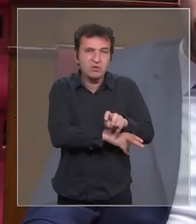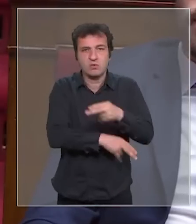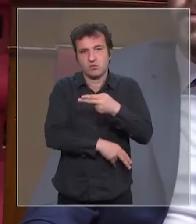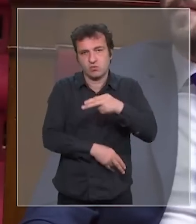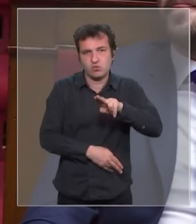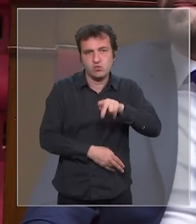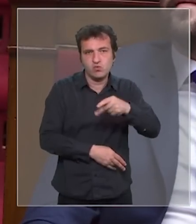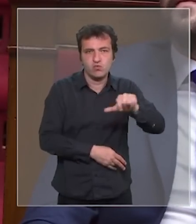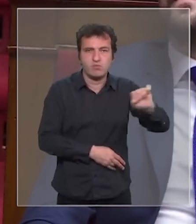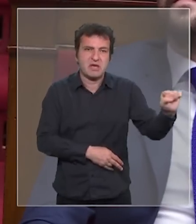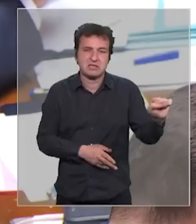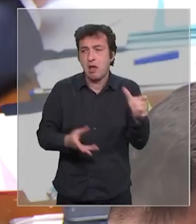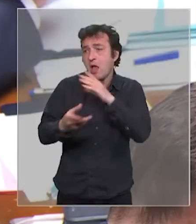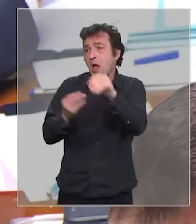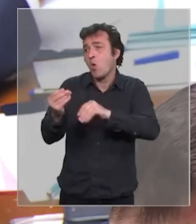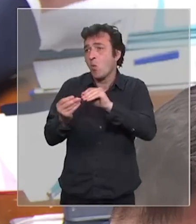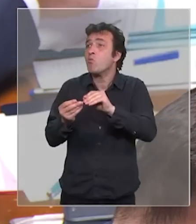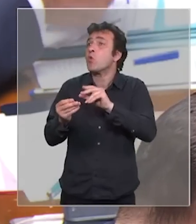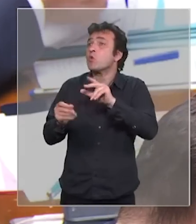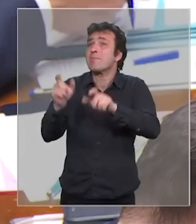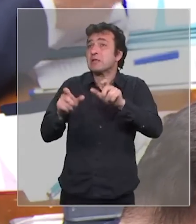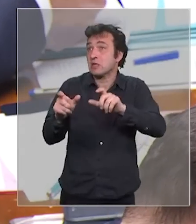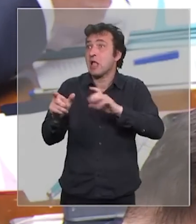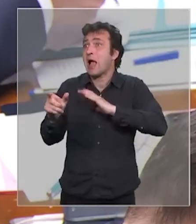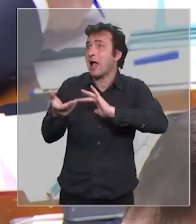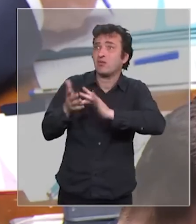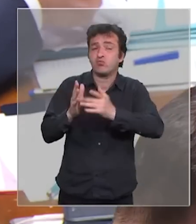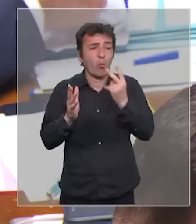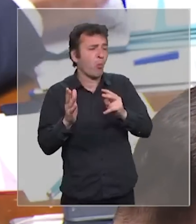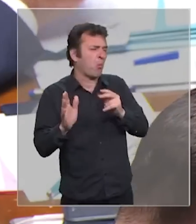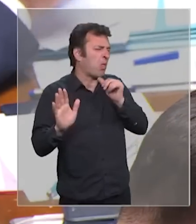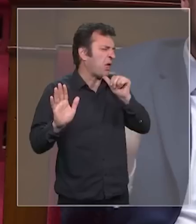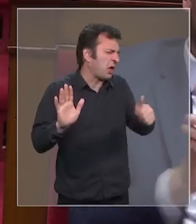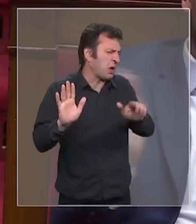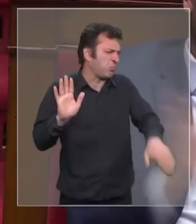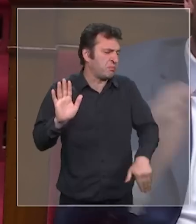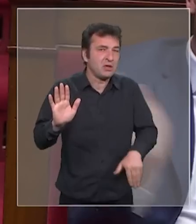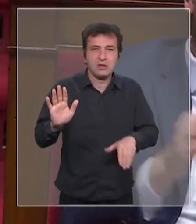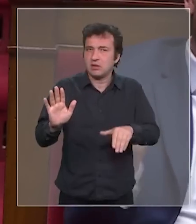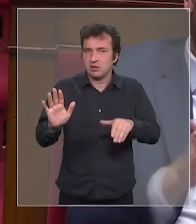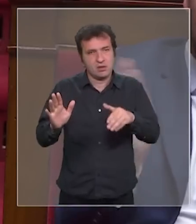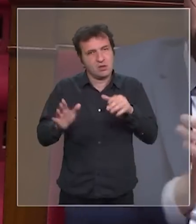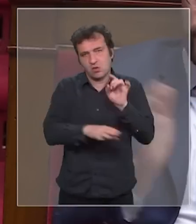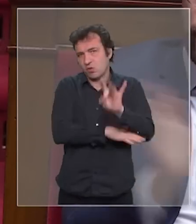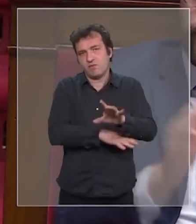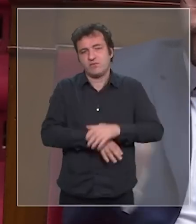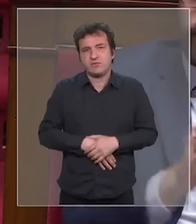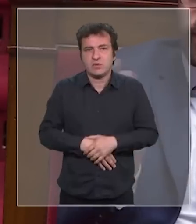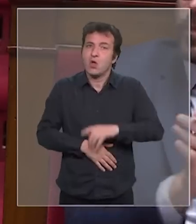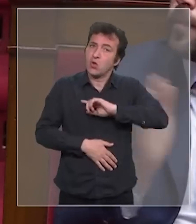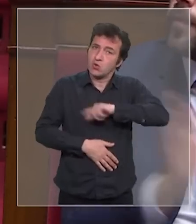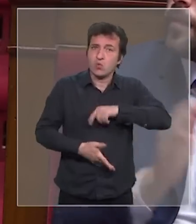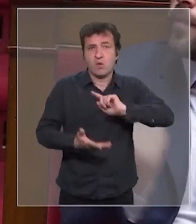un monde où certains ont tout et d'autres ne sont rien. Il n'y a pas de fatalité. Notre responsabilité est d'avoir une